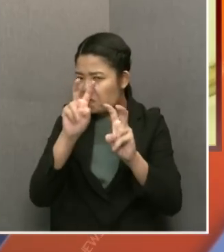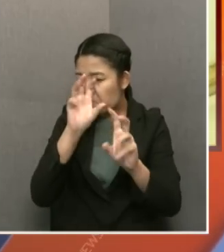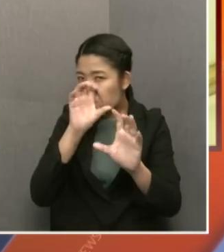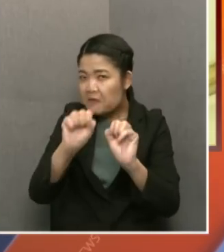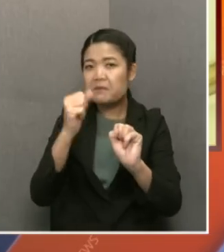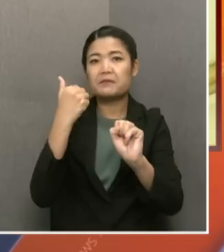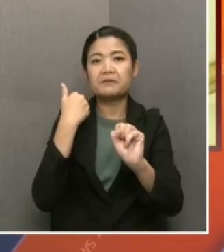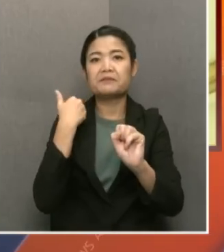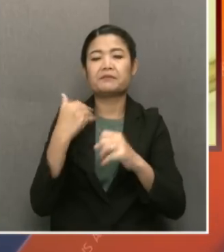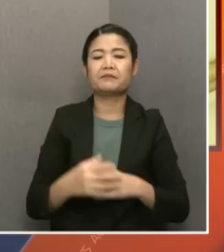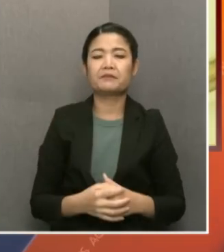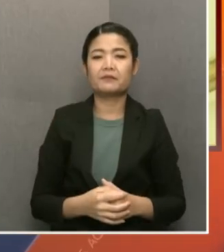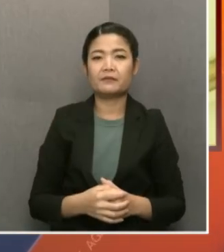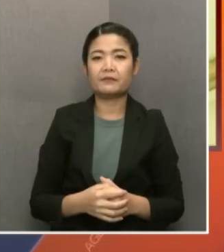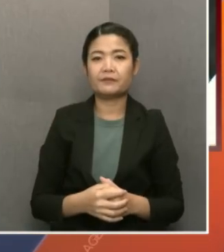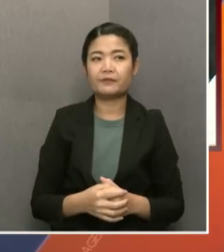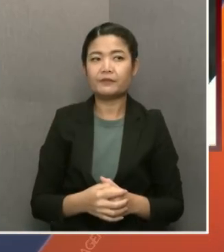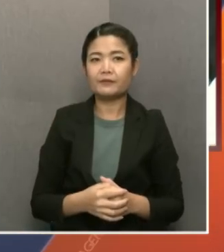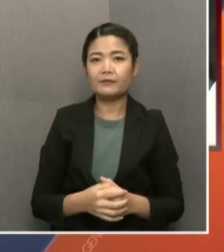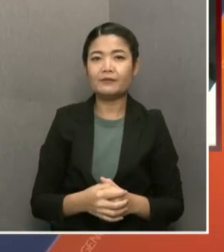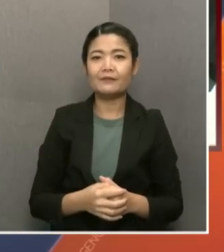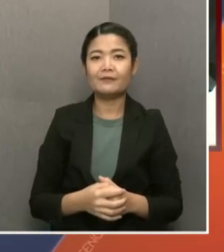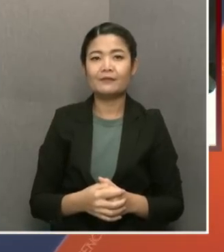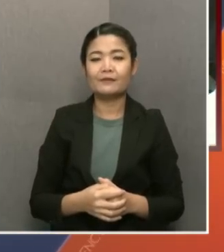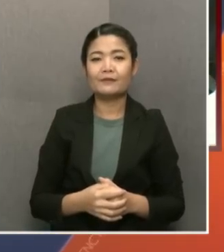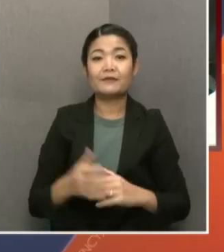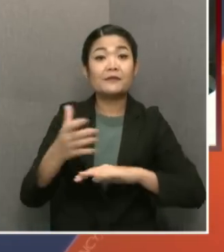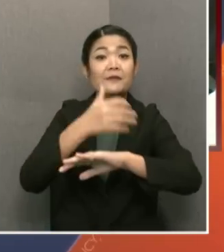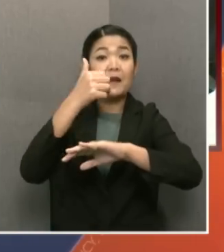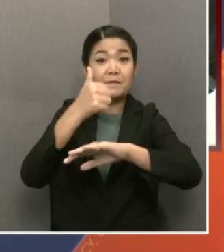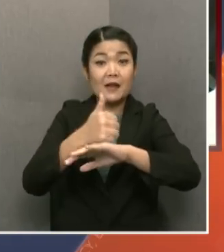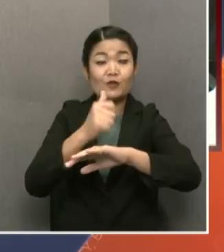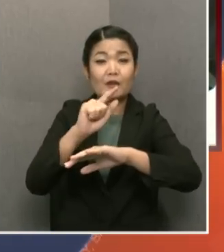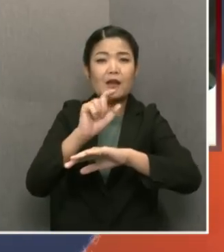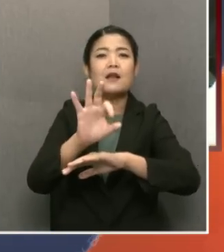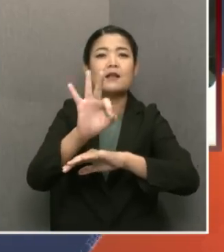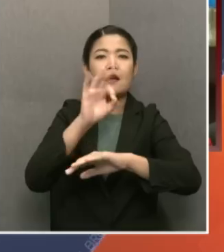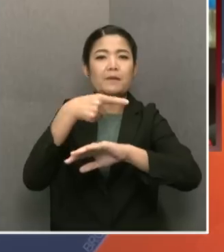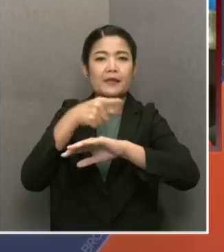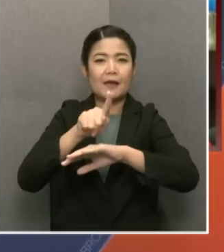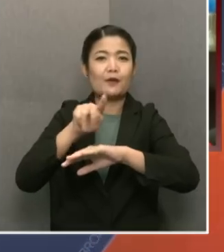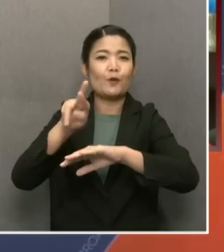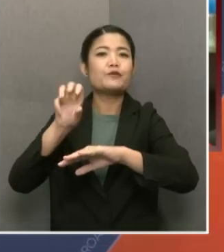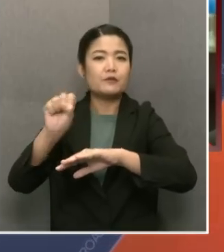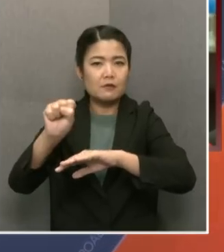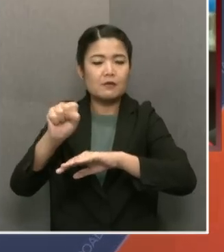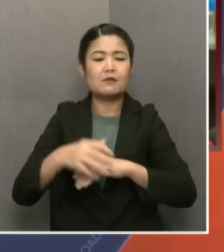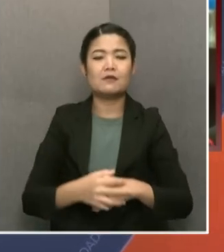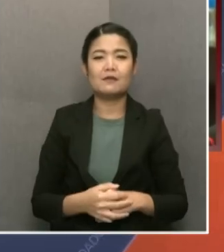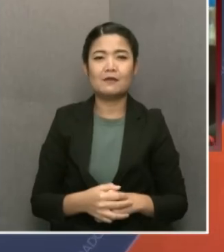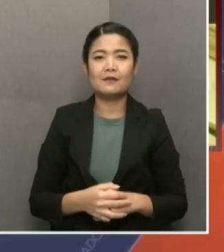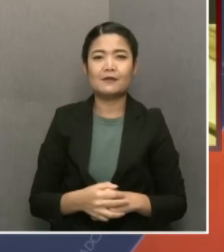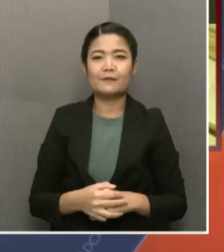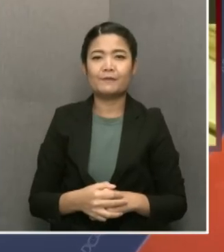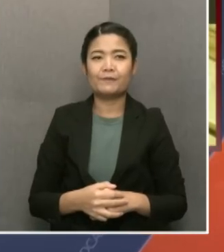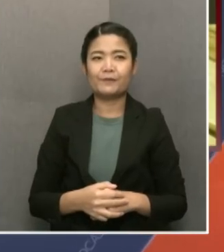เฉพาะในหมดหมายแรกเนี่ยในทางการเมืองก็คือการเลือกประธานสภาผู้แชนราษฎรนะครับอถ้าเผอิญว่า